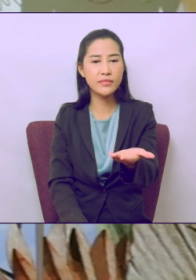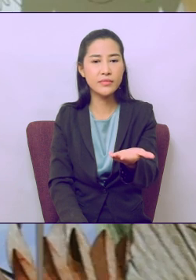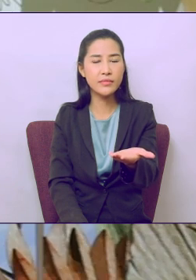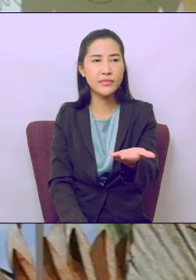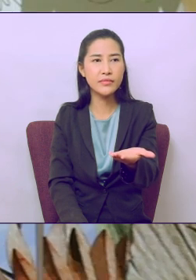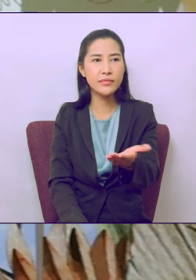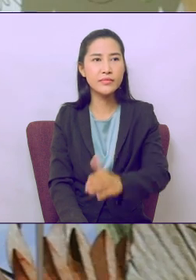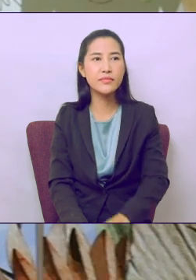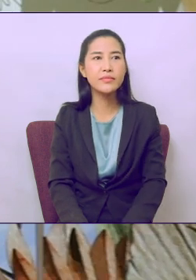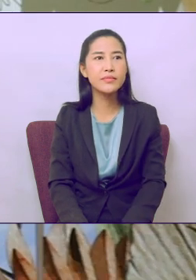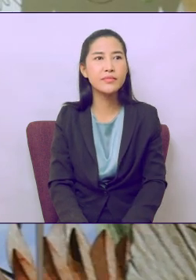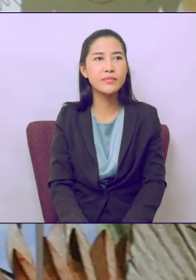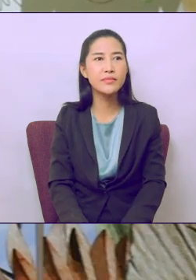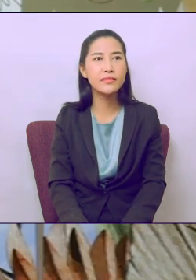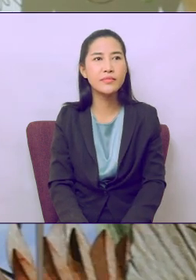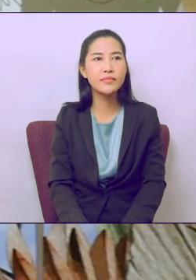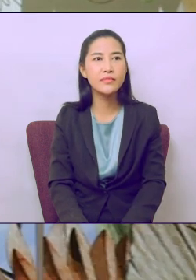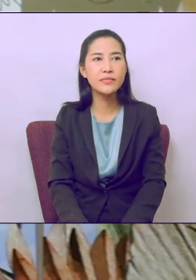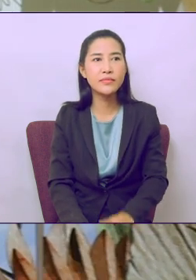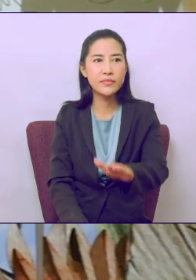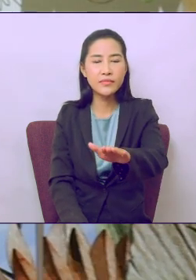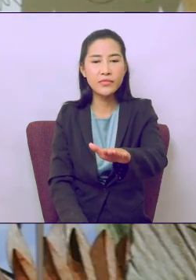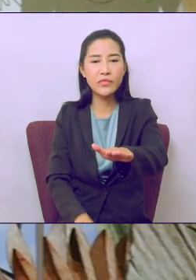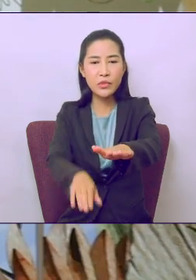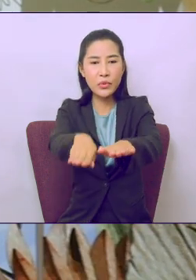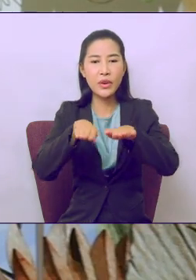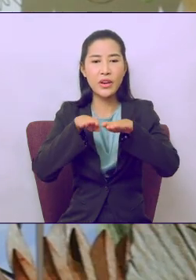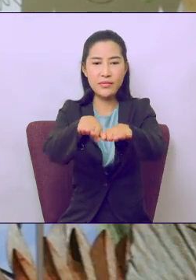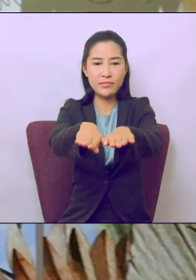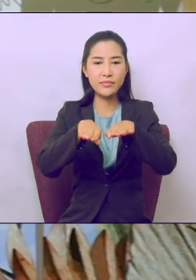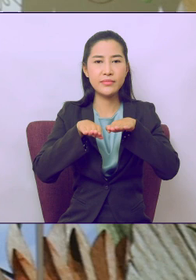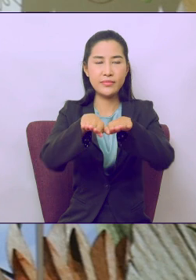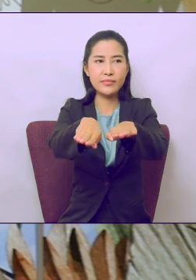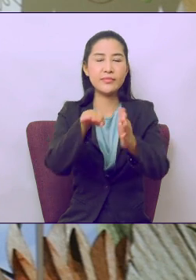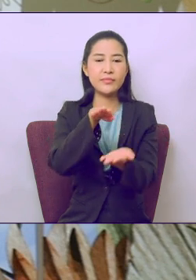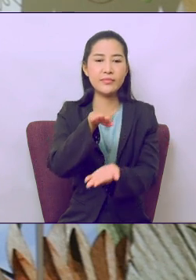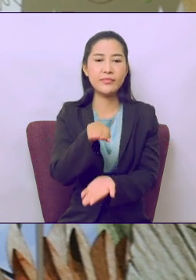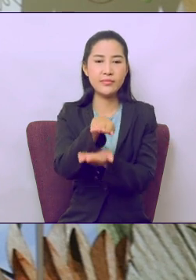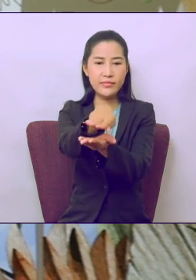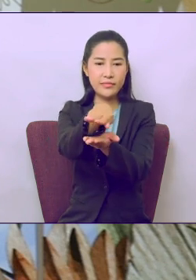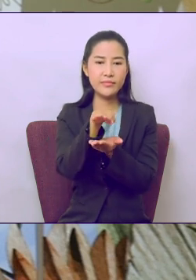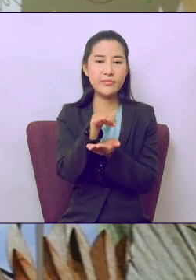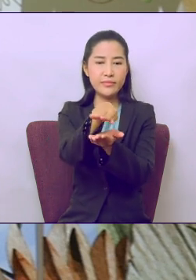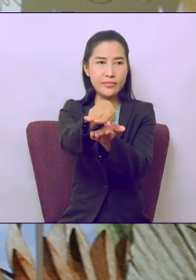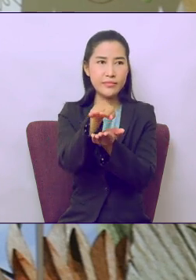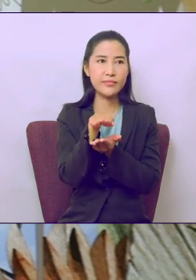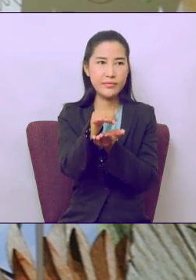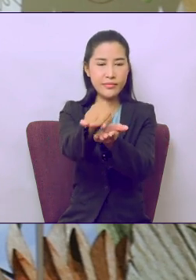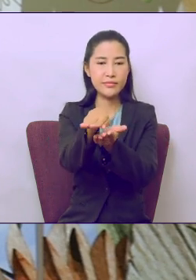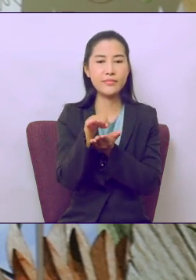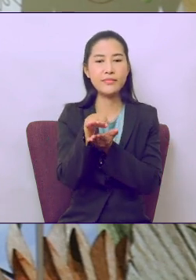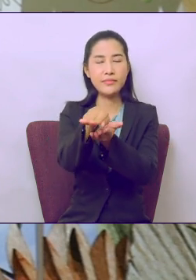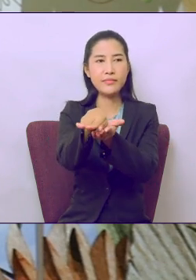ครับนะครับเป็นบอร์ดนะครับแล้วก็ให้น้องวางขาแล้วก็เลื่อนไปเลื่อนมานะครับแต่ถ้าไม่มีนะครับหาซื้อไม่ได้จริงๆก็เป็นเป็น